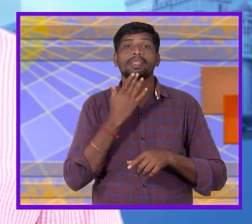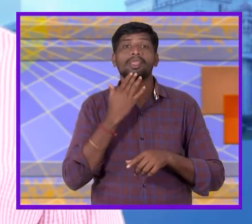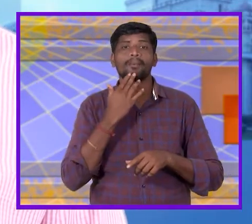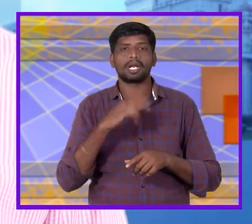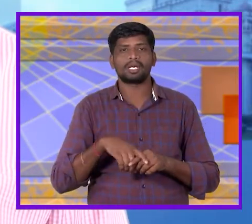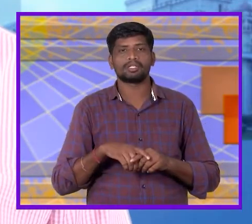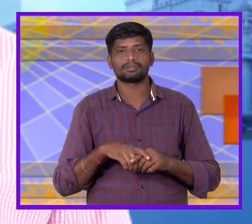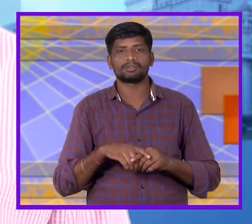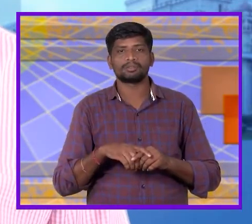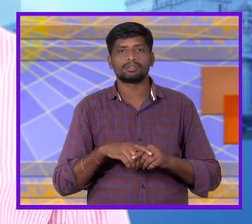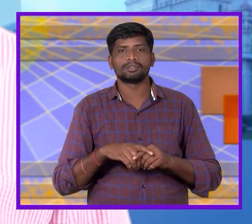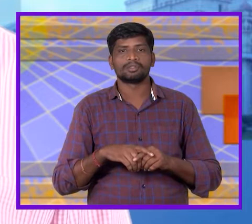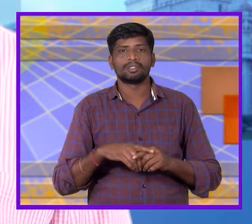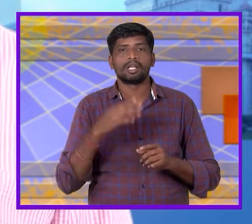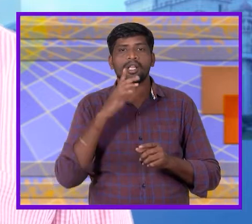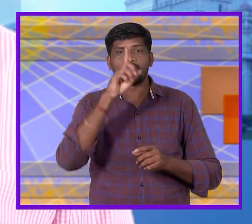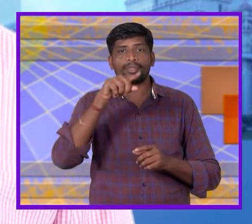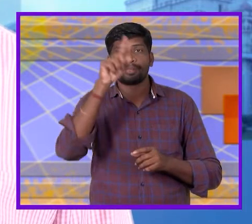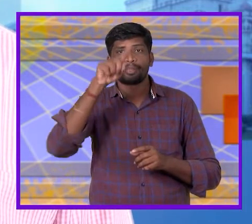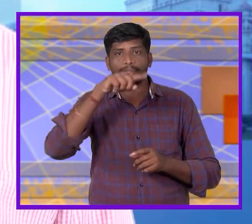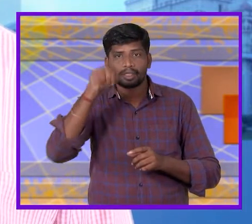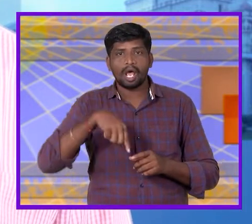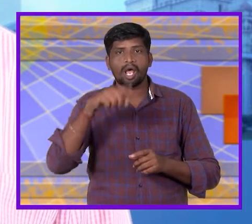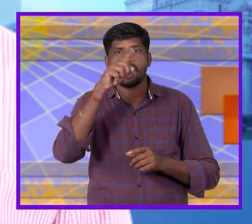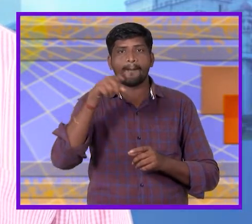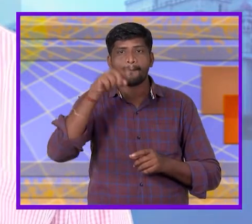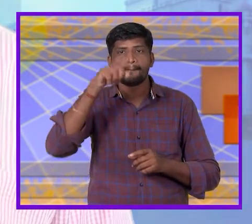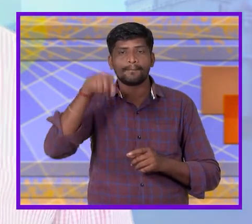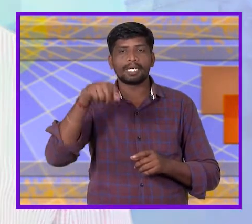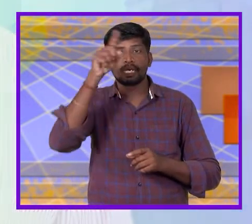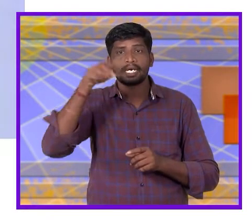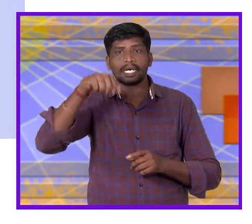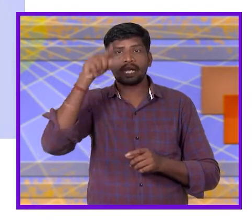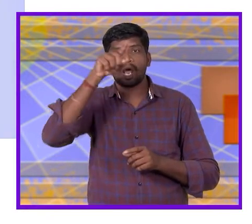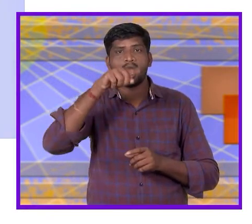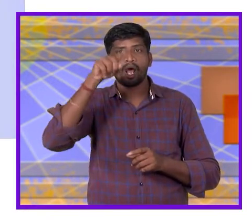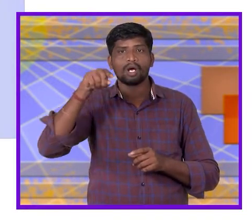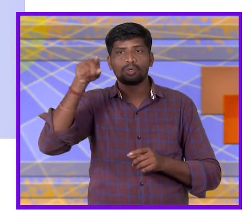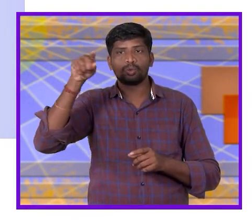தெரிகிற விதத்தில் அந்த கட்டடத்தினுடைய அமைப்பு வந்து இருக்குது. 5 புலங்கள்,